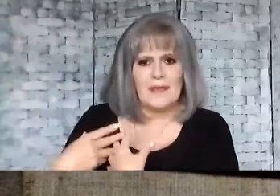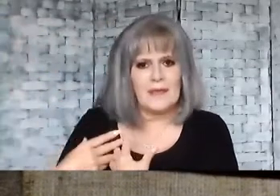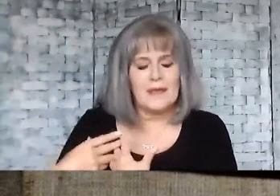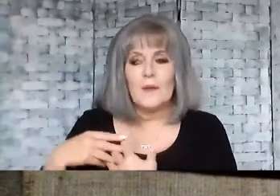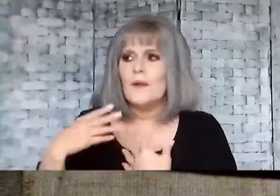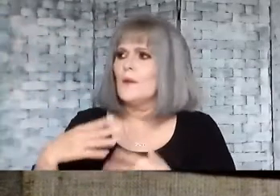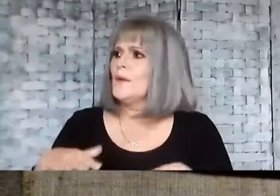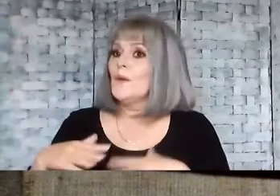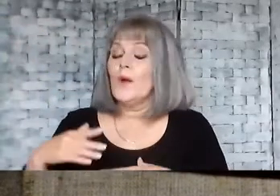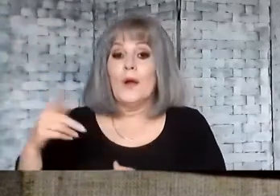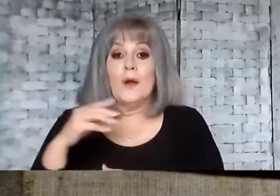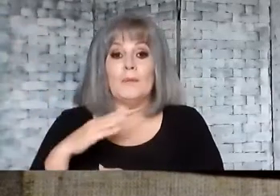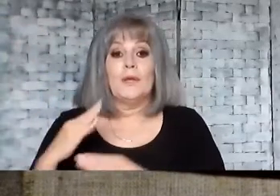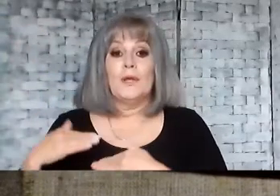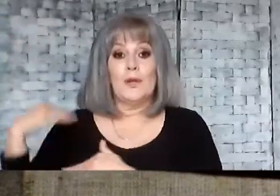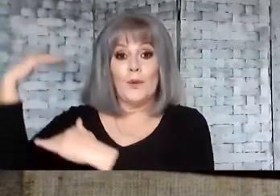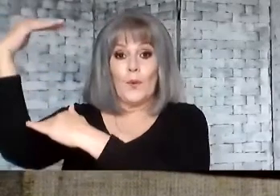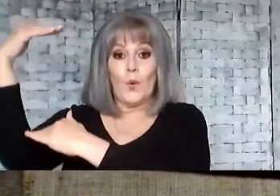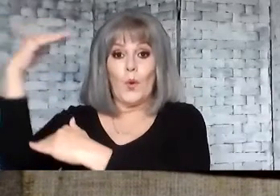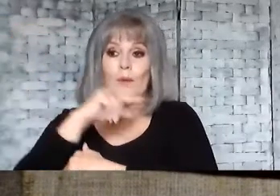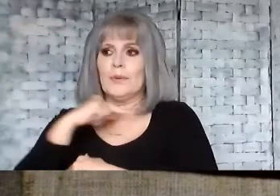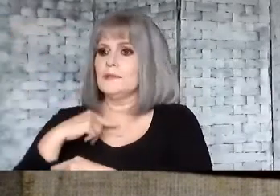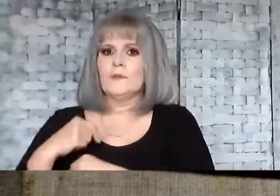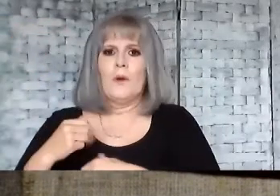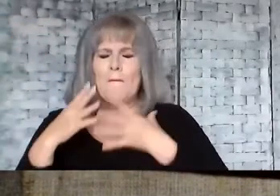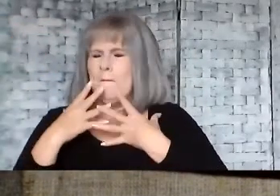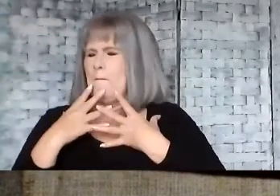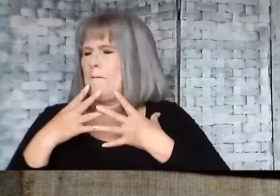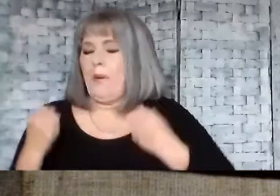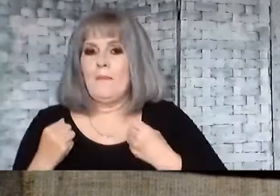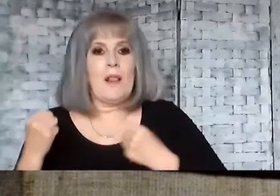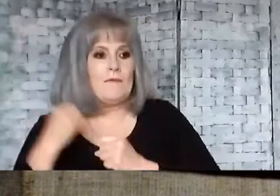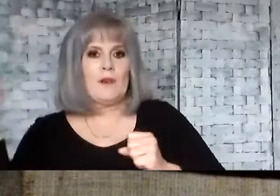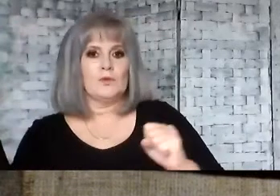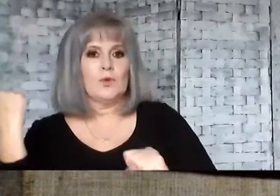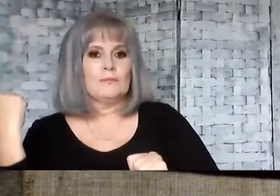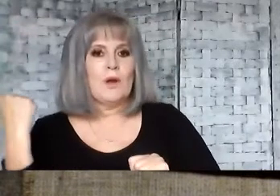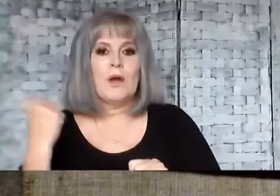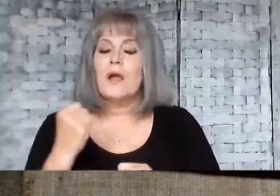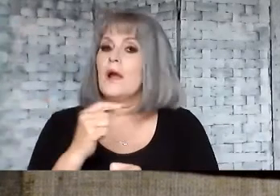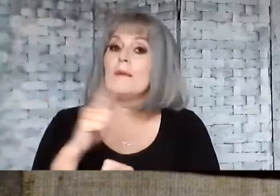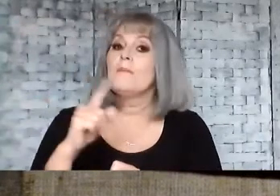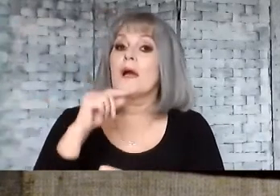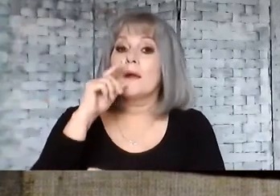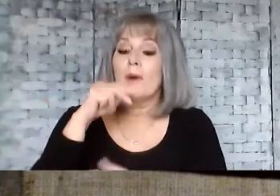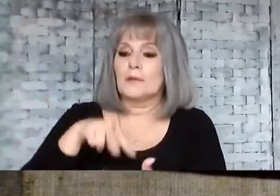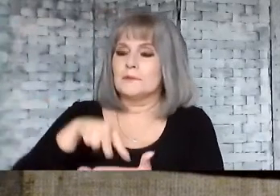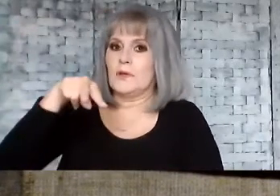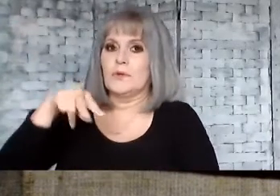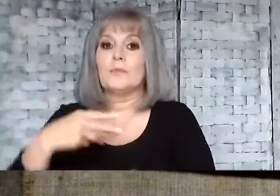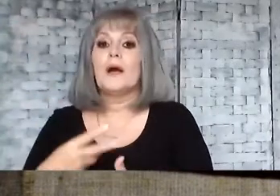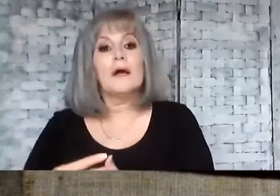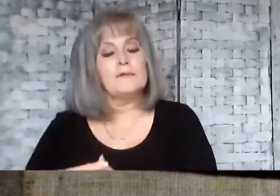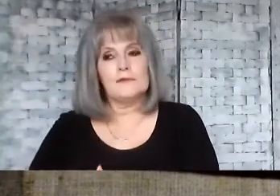het. Die hoofpriester en die leiers was so kwaad, hulle wou die apostels net daar doodmaak, maar daar staan toe 'n man op met die naam